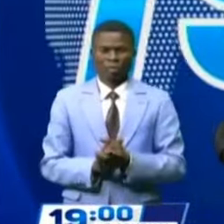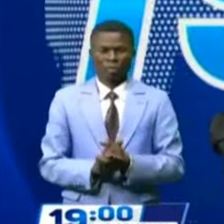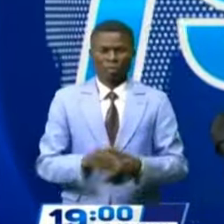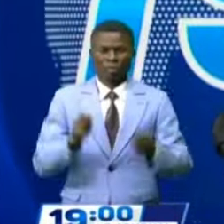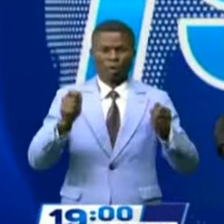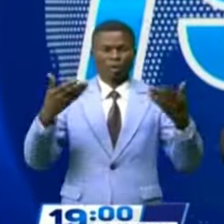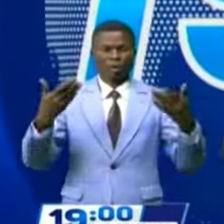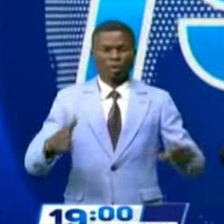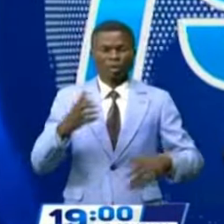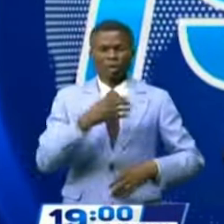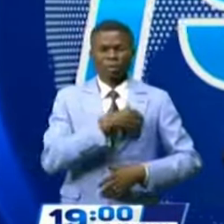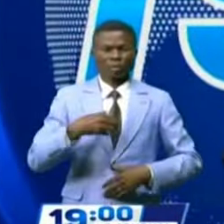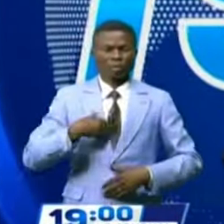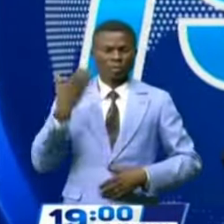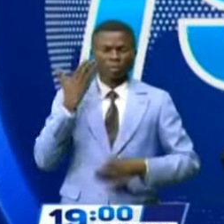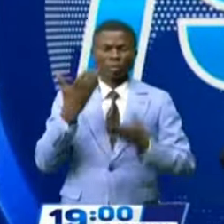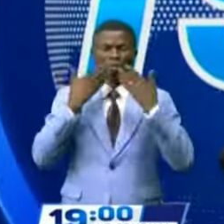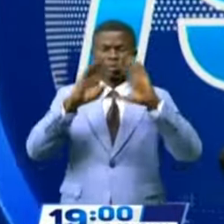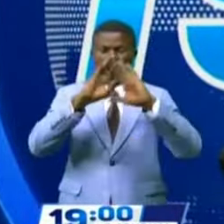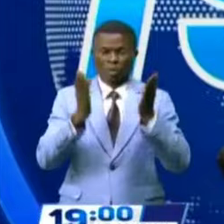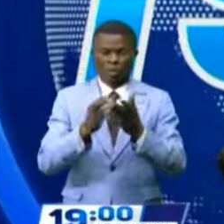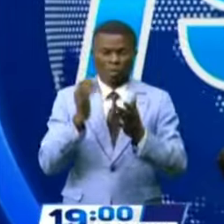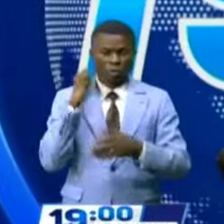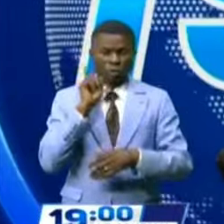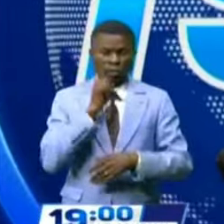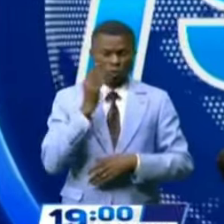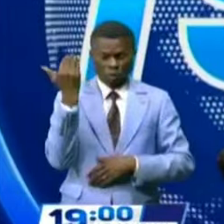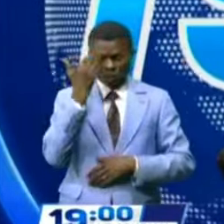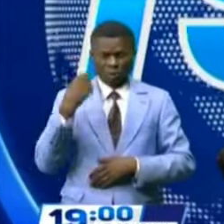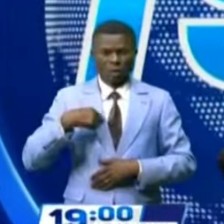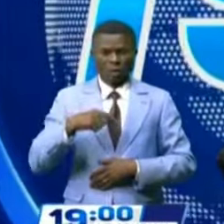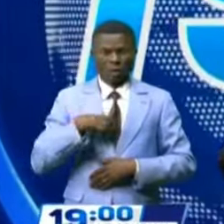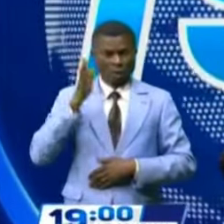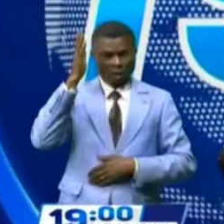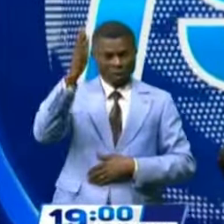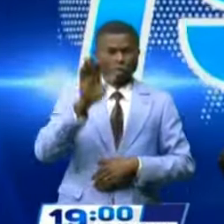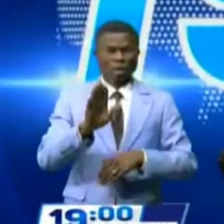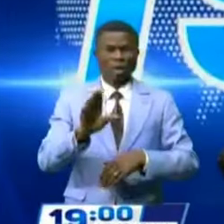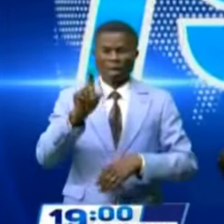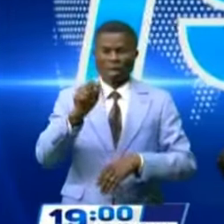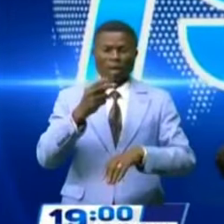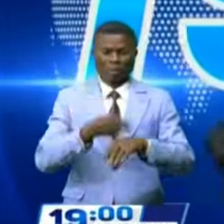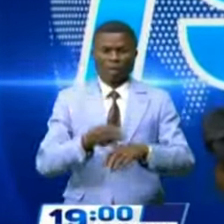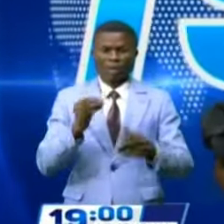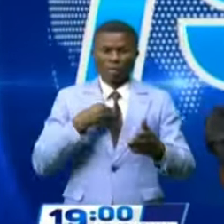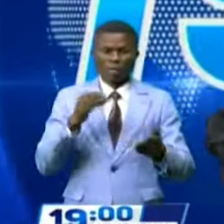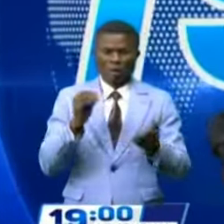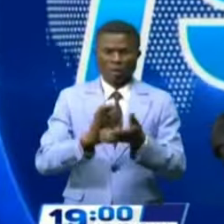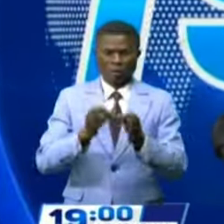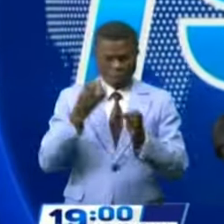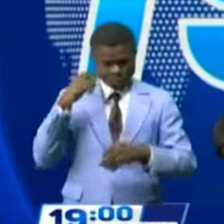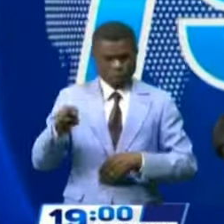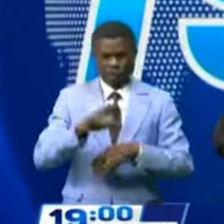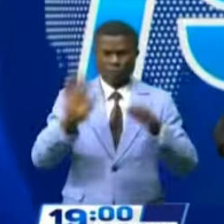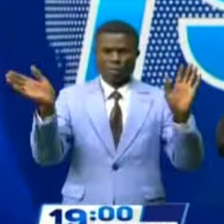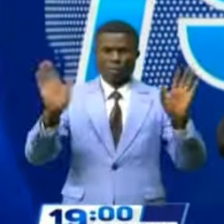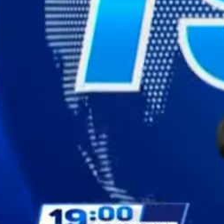Fin de ce journal, madame, messieurs, merci de l'avoir suivi. Prochain rendez-vous, c'est tout à l'heure à 20h avec Nancy Odia. Au